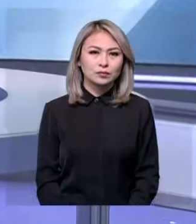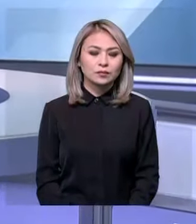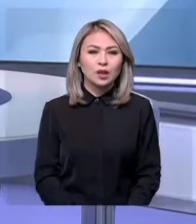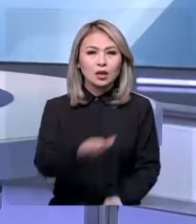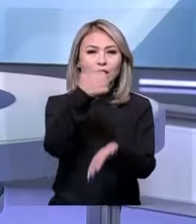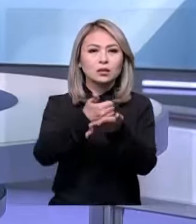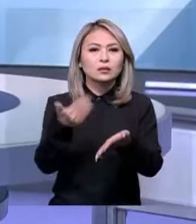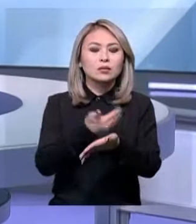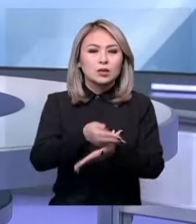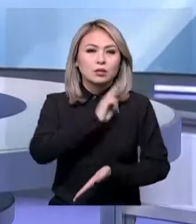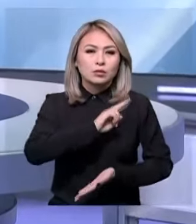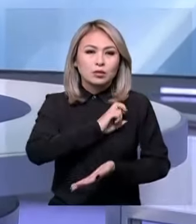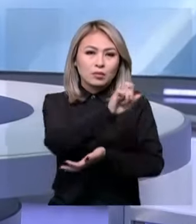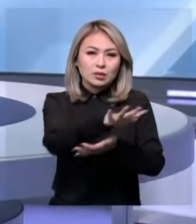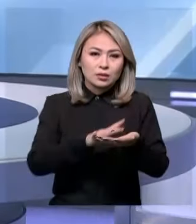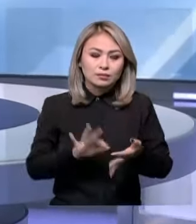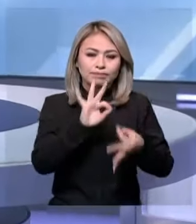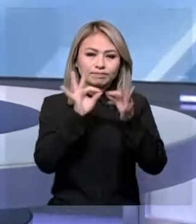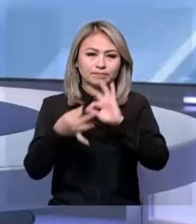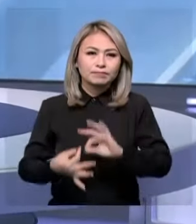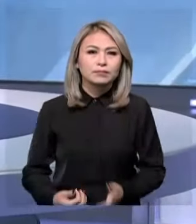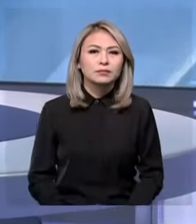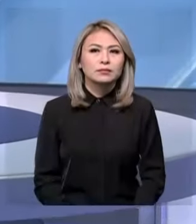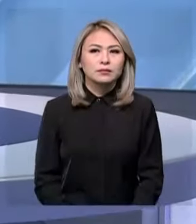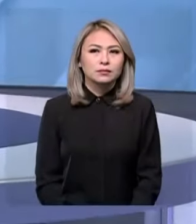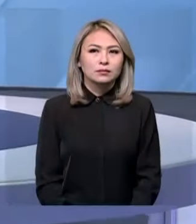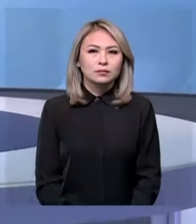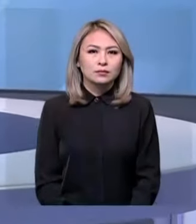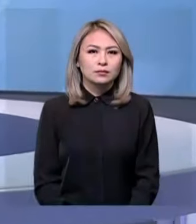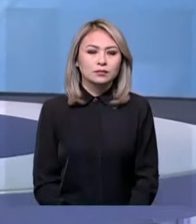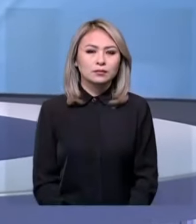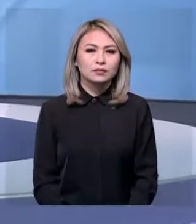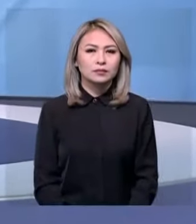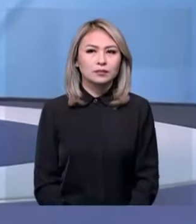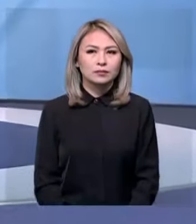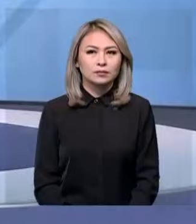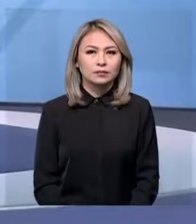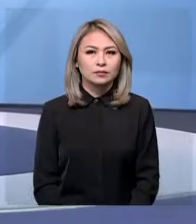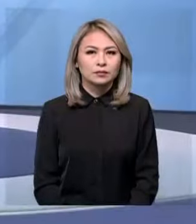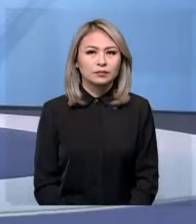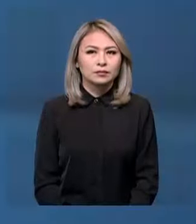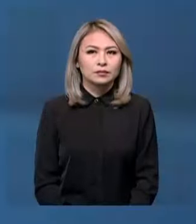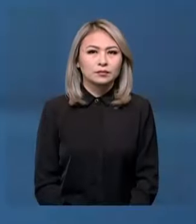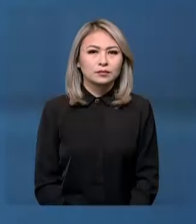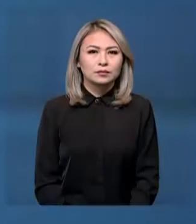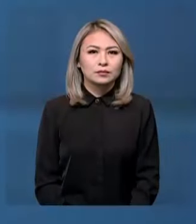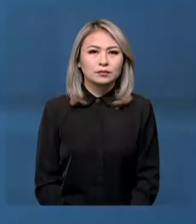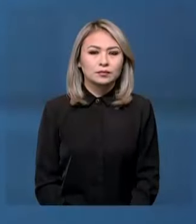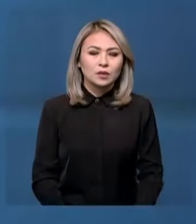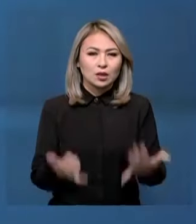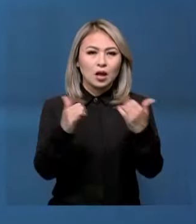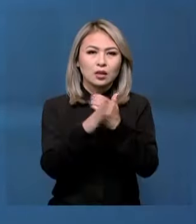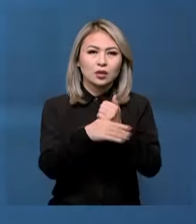бас ақпараттарына өз жұмысын жалғастырады. Эфир тізгінінде мен Жанар Мендігірей, сурдо аудармада Жанбота Сәрсенбаева. Армысыздар.